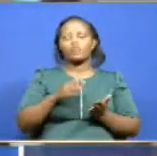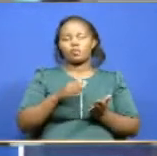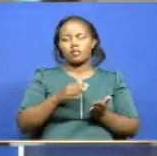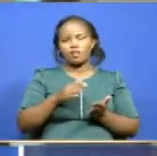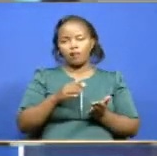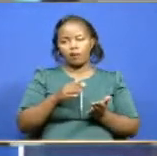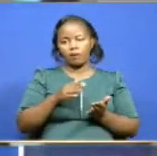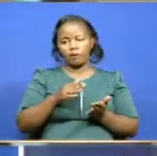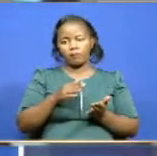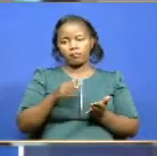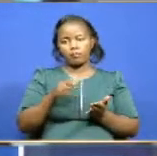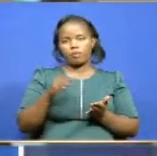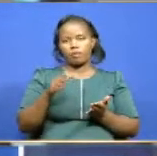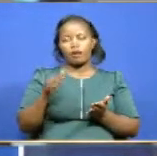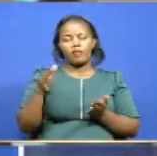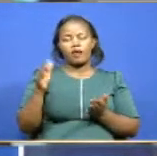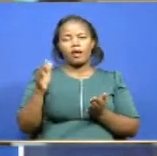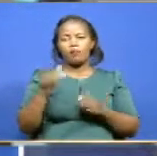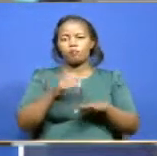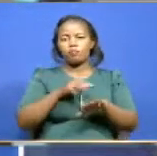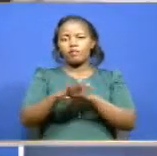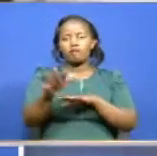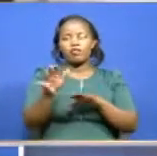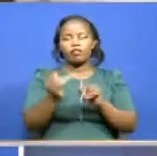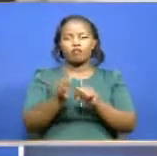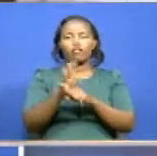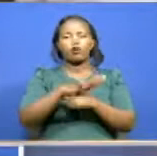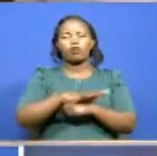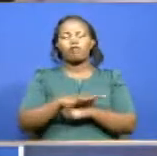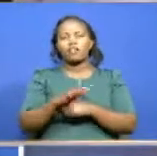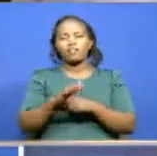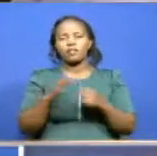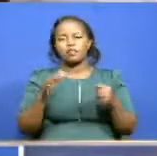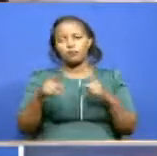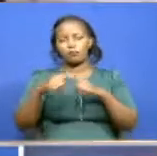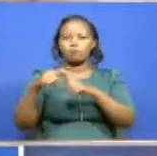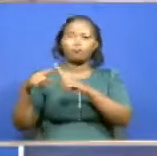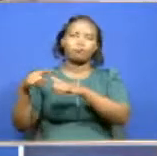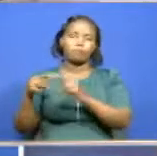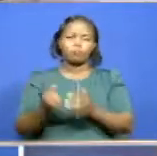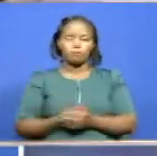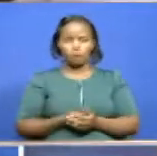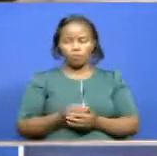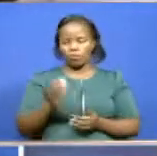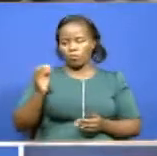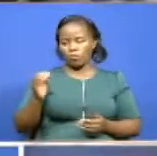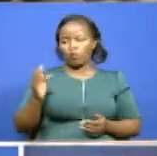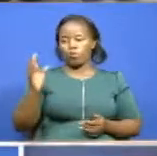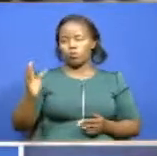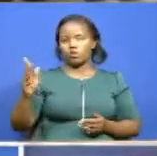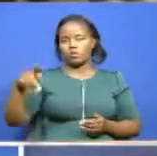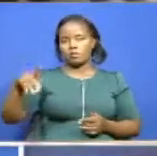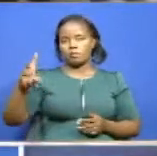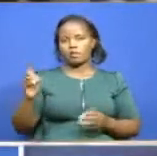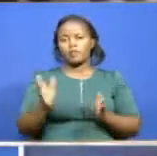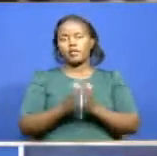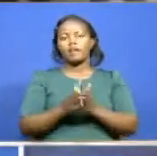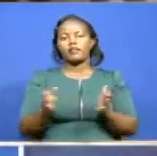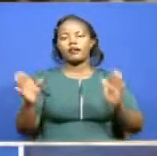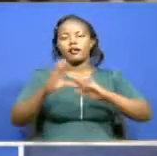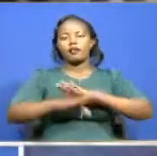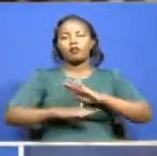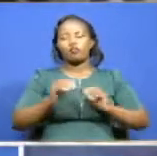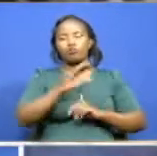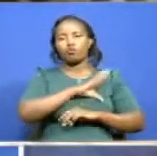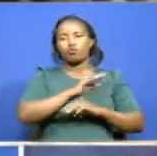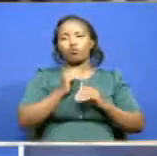tumereduce the infect of COVID-19 cases. Wakiongozwa na OCPD John Tarus na naibu kamishona wa kaunti